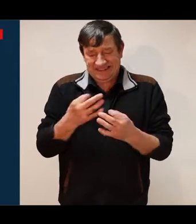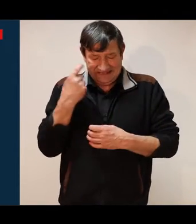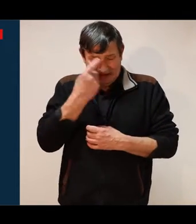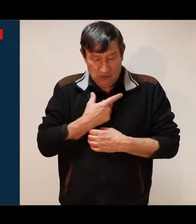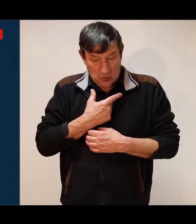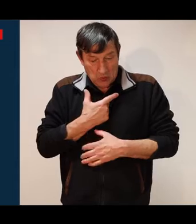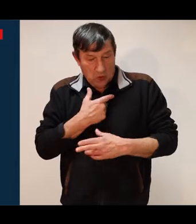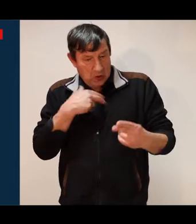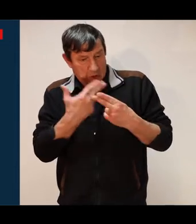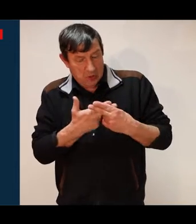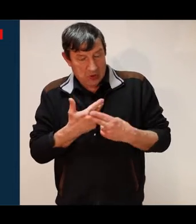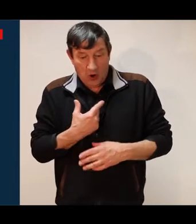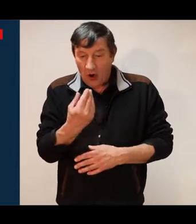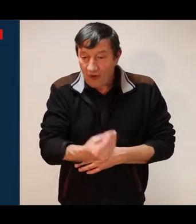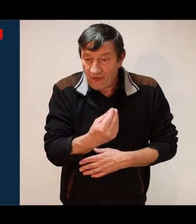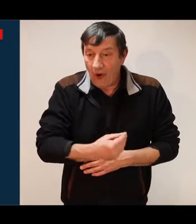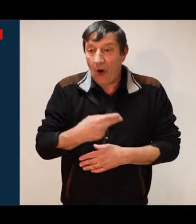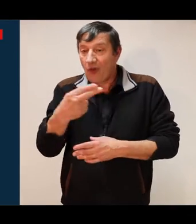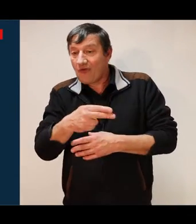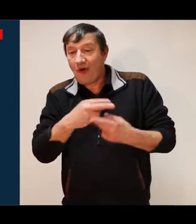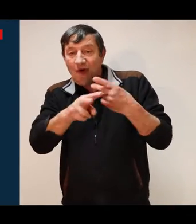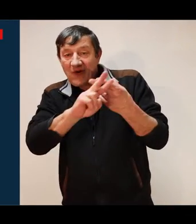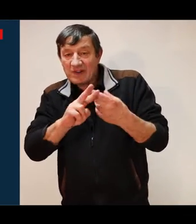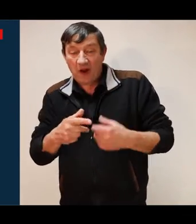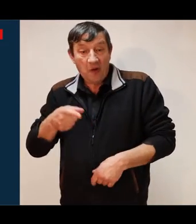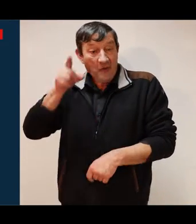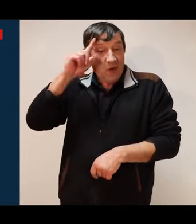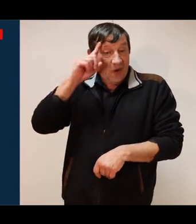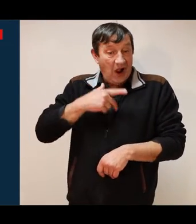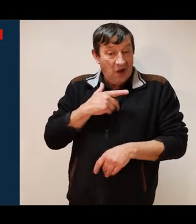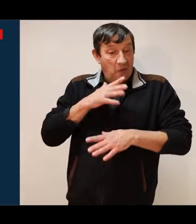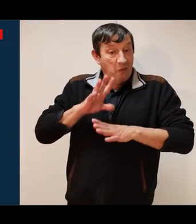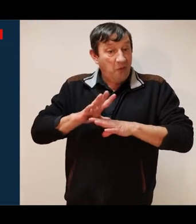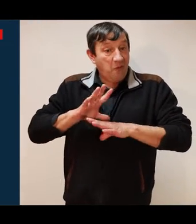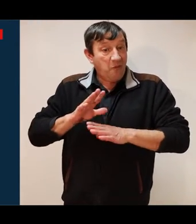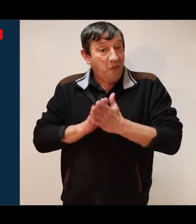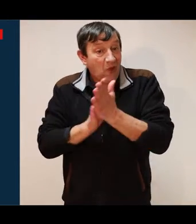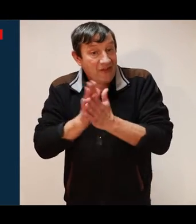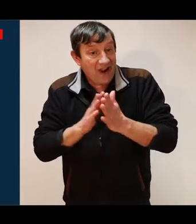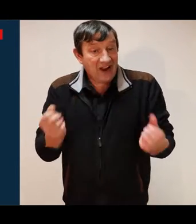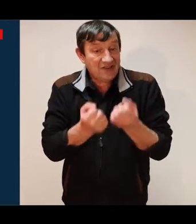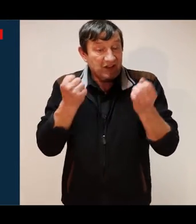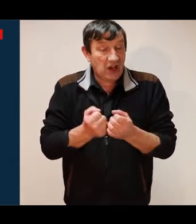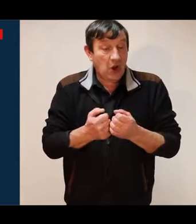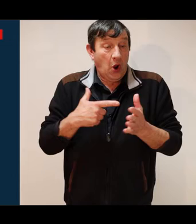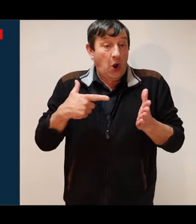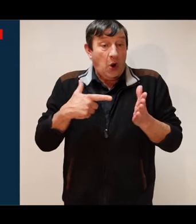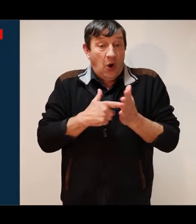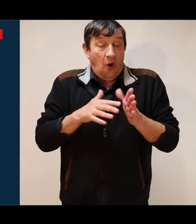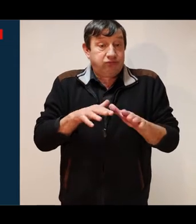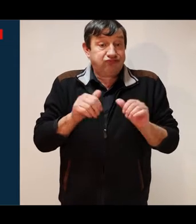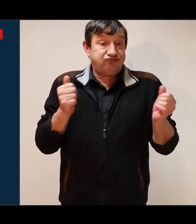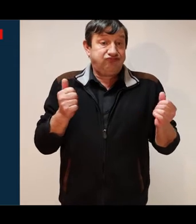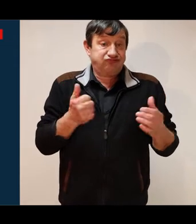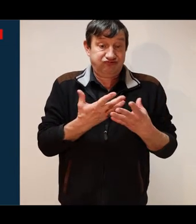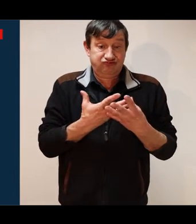de répondre, par exemple, à ses enfants, à son neveu, à ses voisins, pourquoi est-ce que je suis très motivée par mon activité et pourquoi le jour où c'est